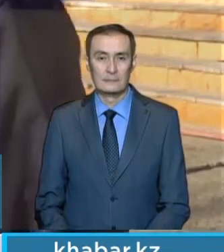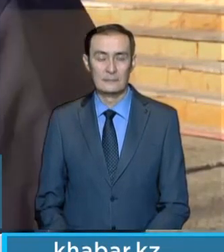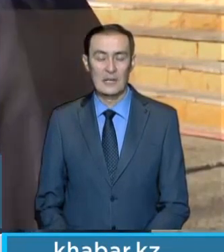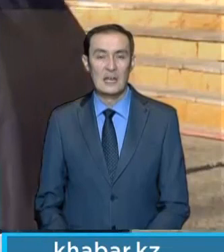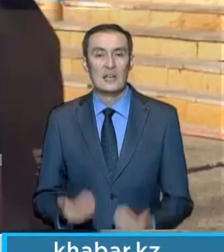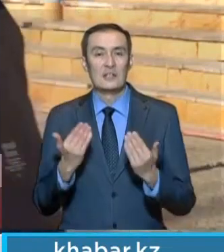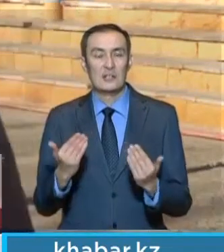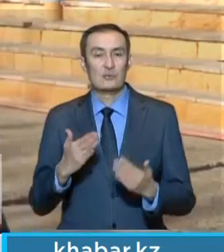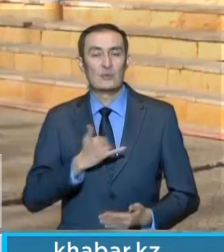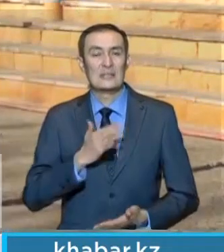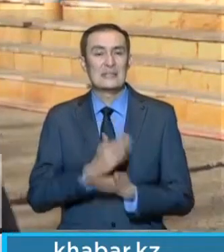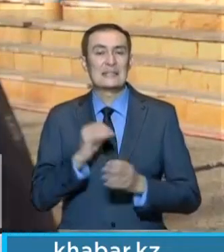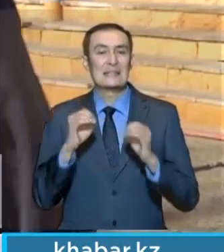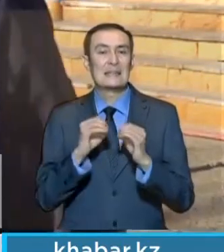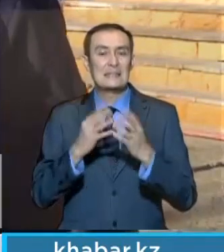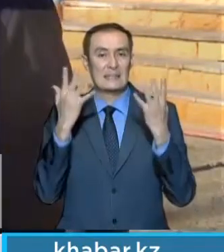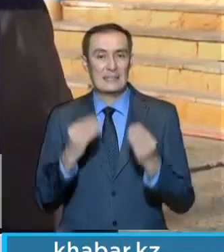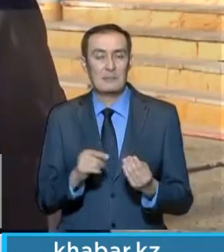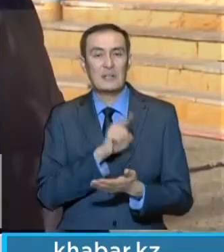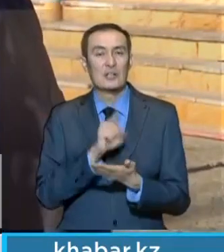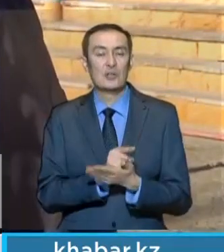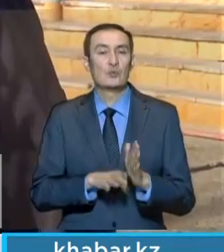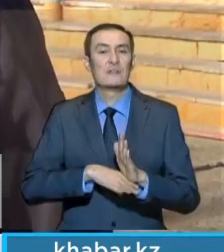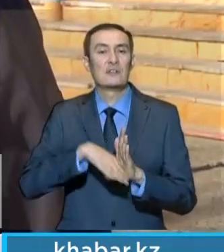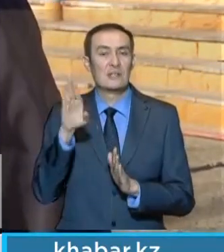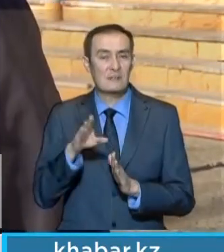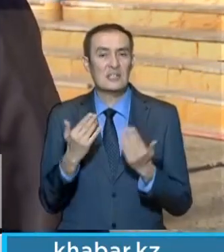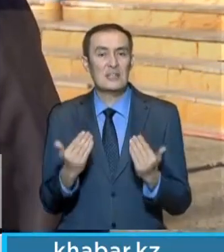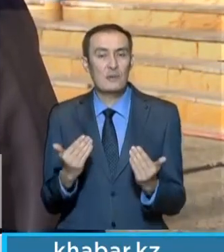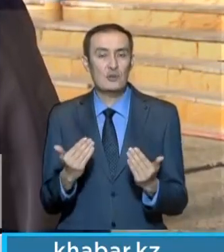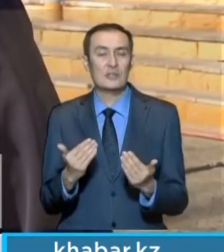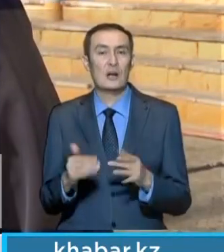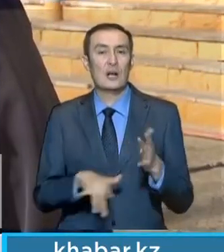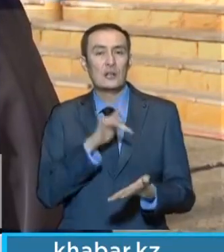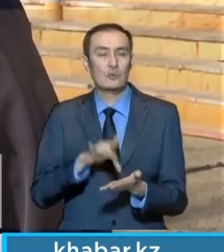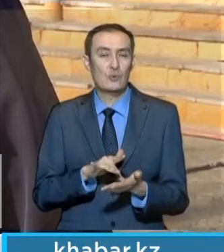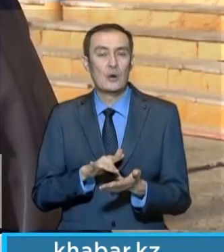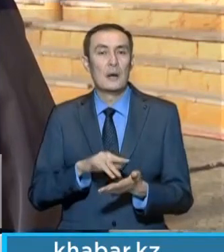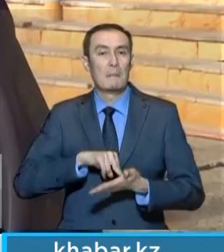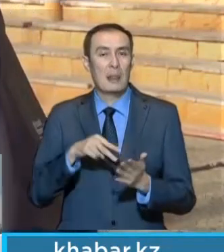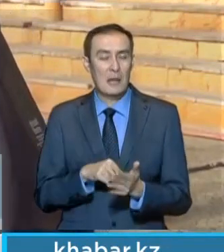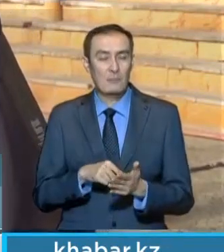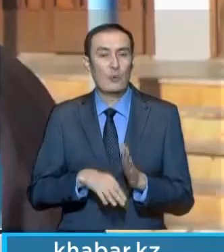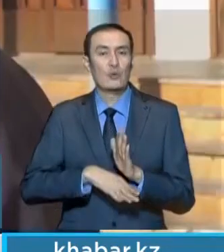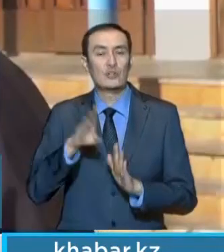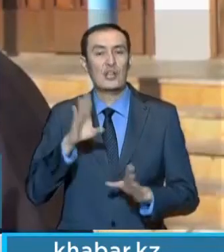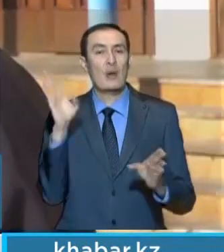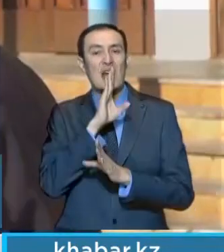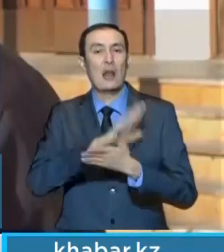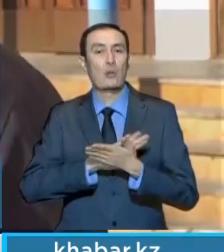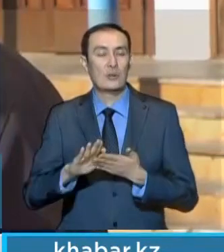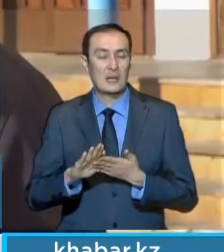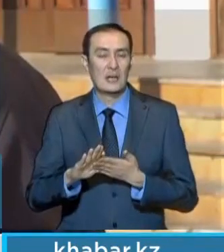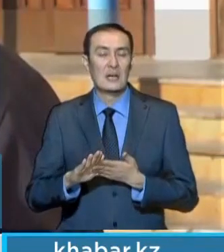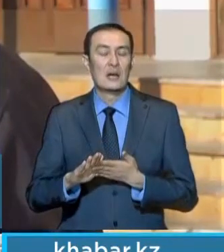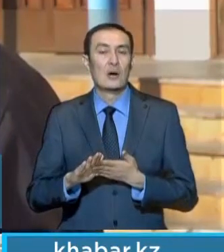Нам сейчас дали 10 дней, за которые мы должны усовершенствовать уже имеющуюся городскую дорожную карту по улучшению экологии и